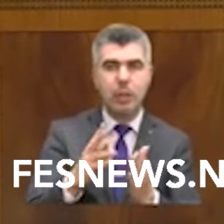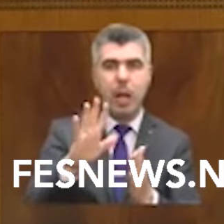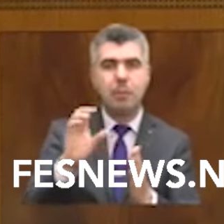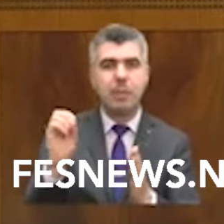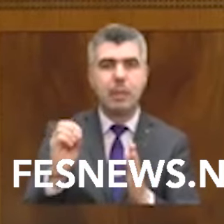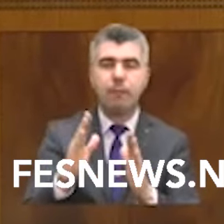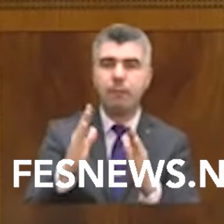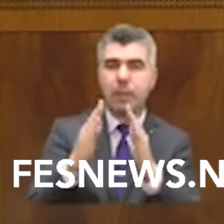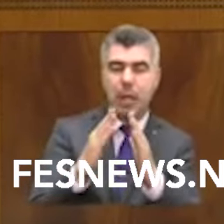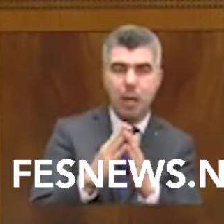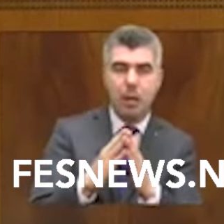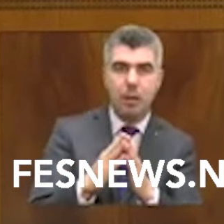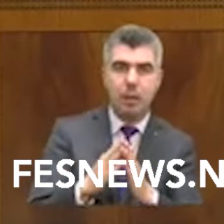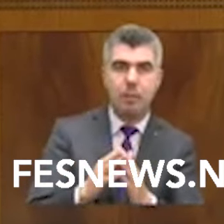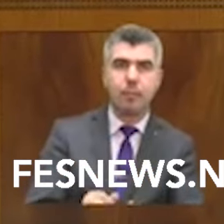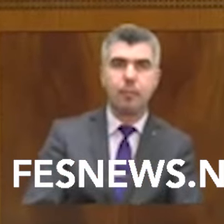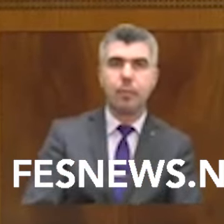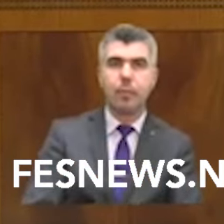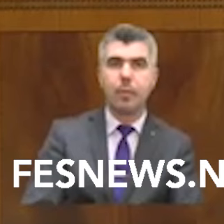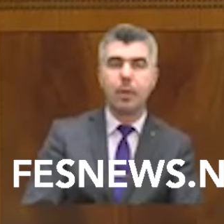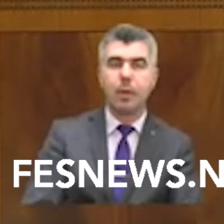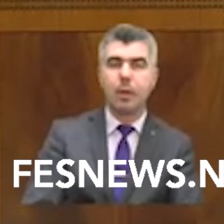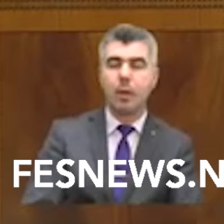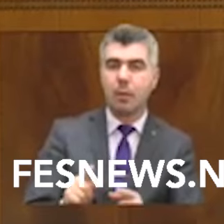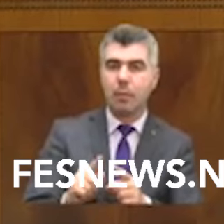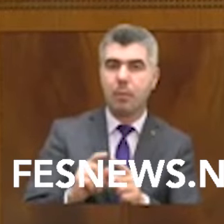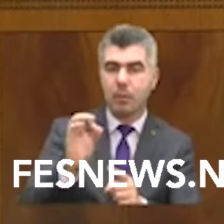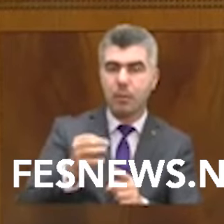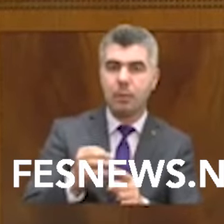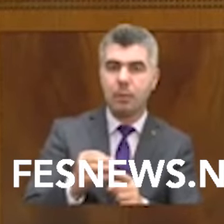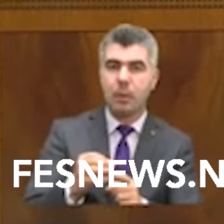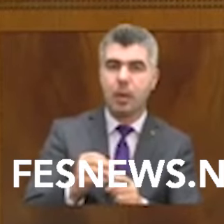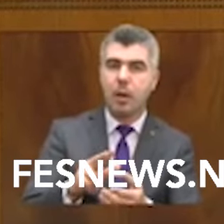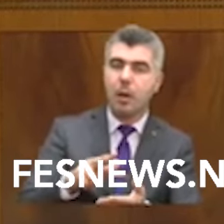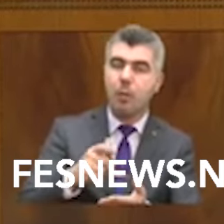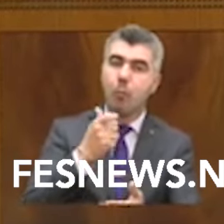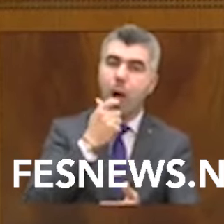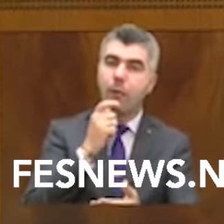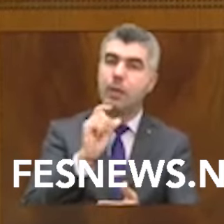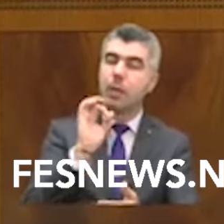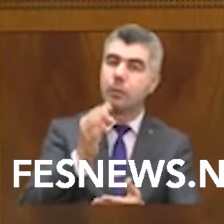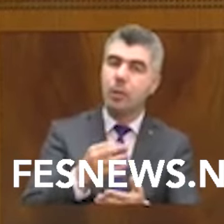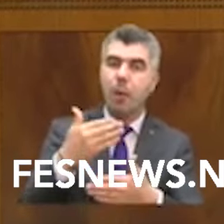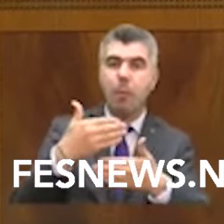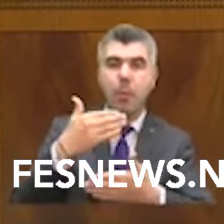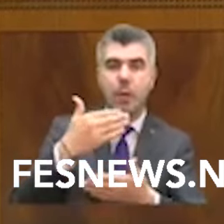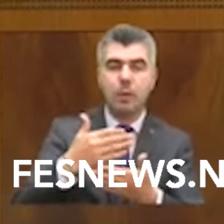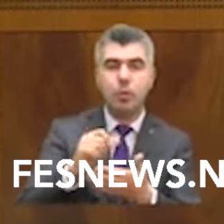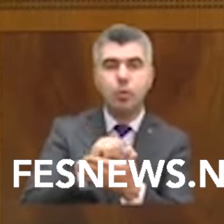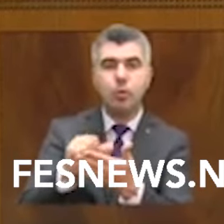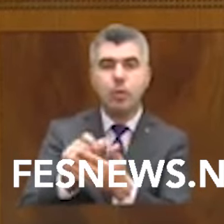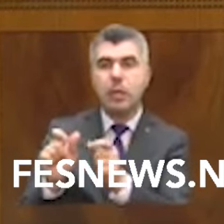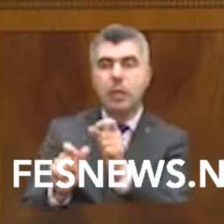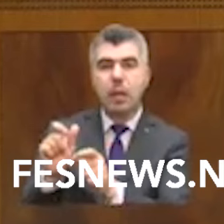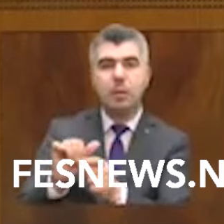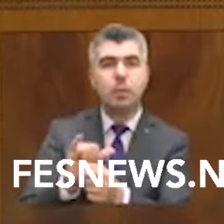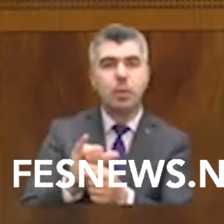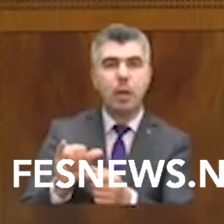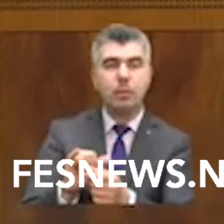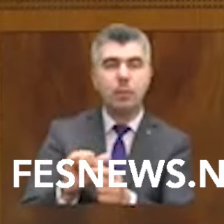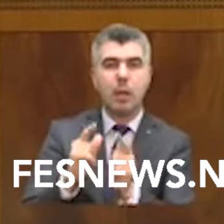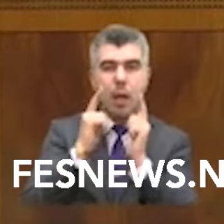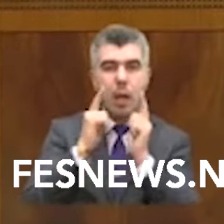ابارتومون، ما كيهمناش. المهم انه هذاك لاباتومون تكون تيتخي وتكون مبنيه، اللي كيهمنا هو اللي غادي يشري، ما كنعطيه هو والو كاع ما كنشوفو